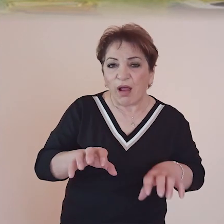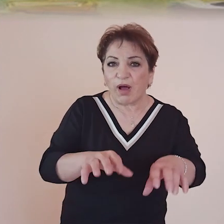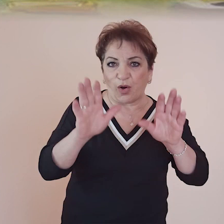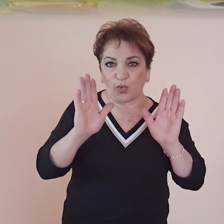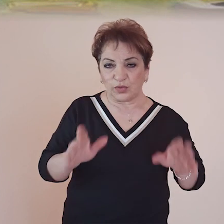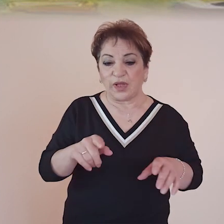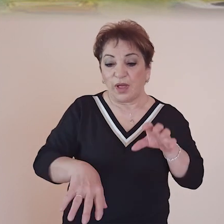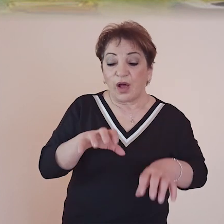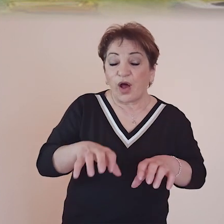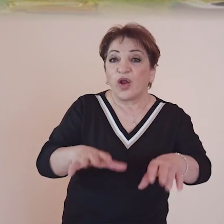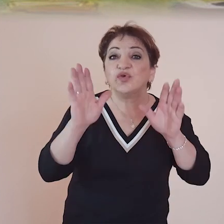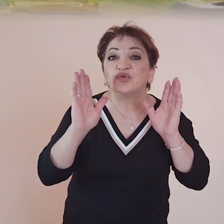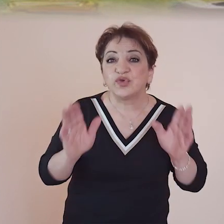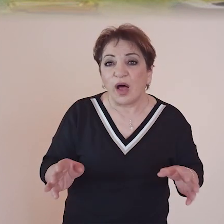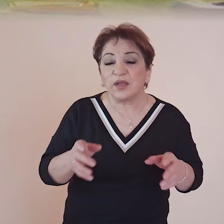այստեղ կարերը